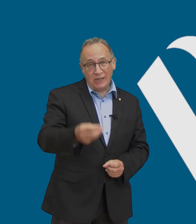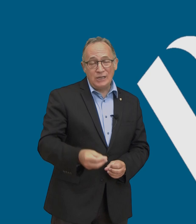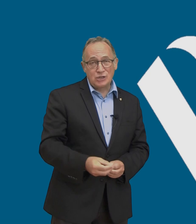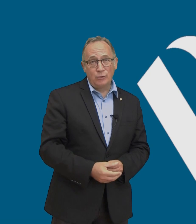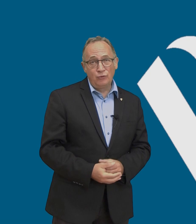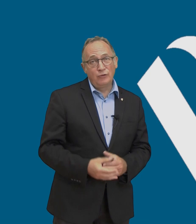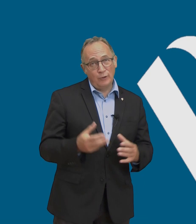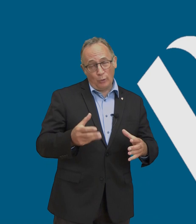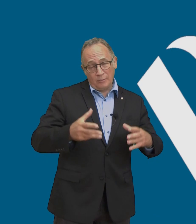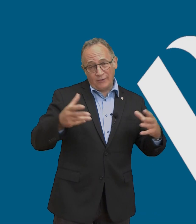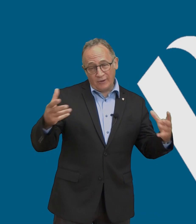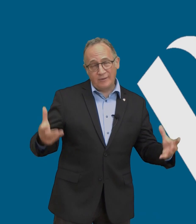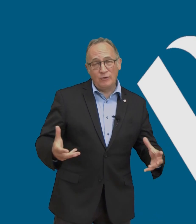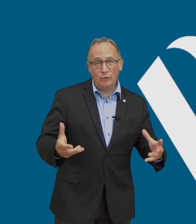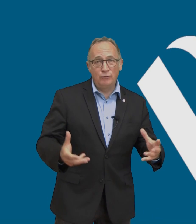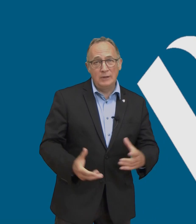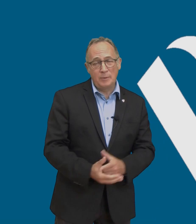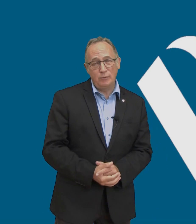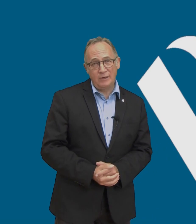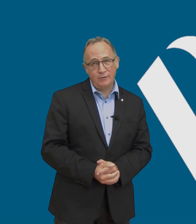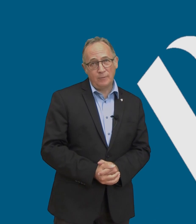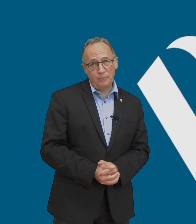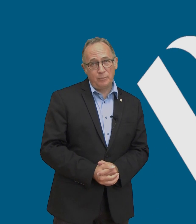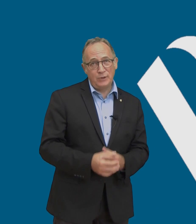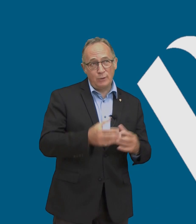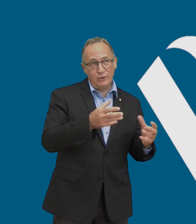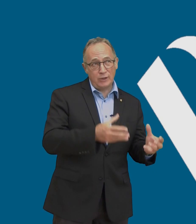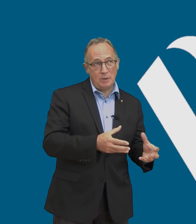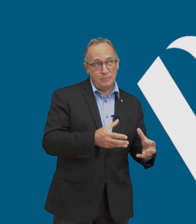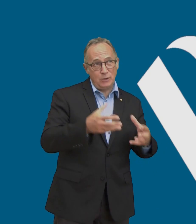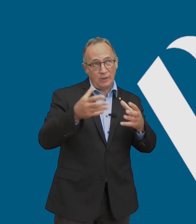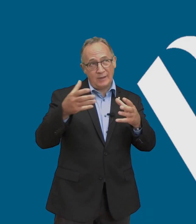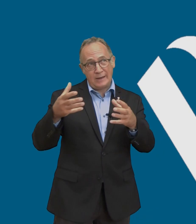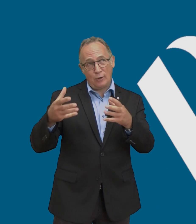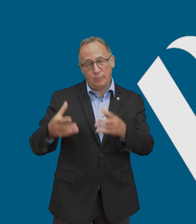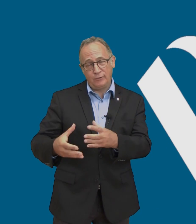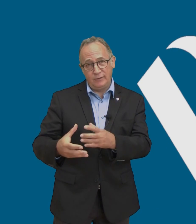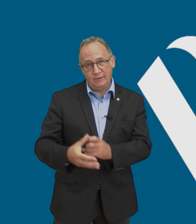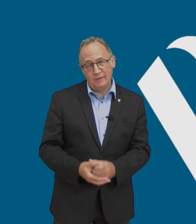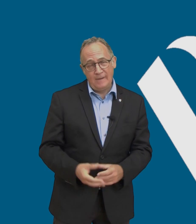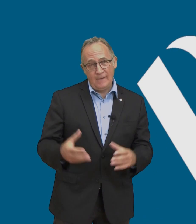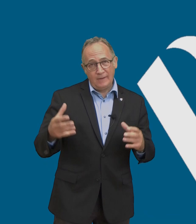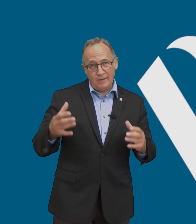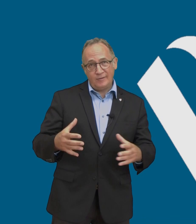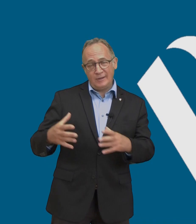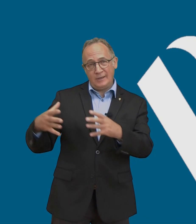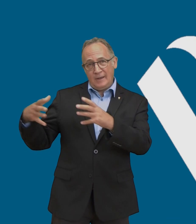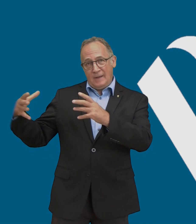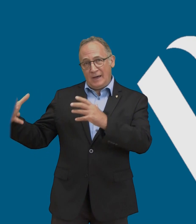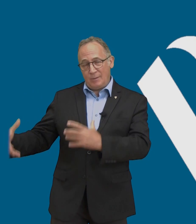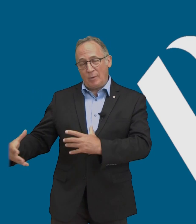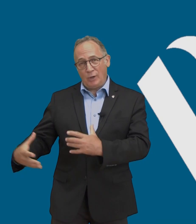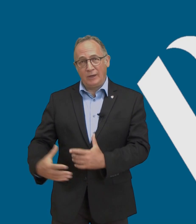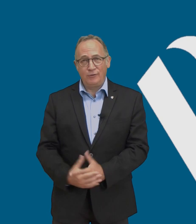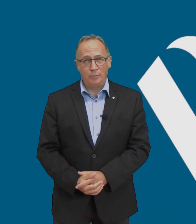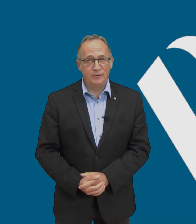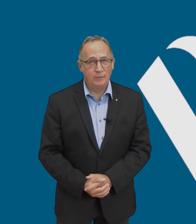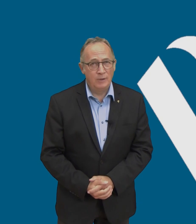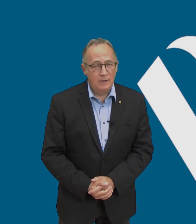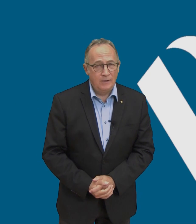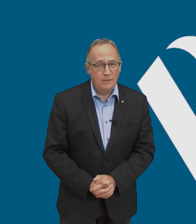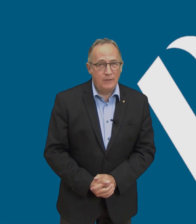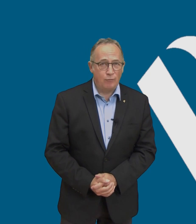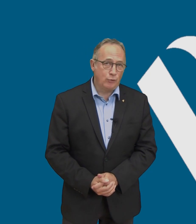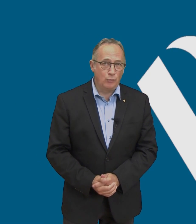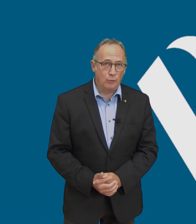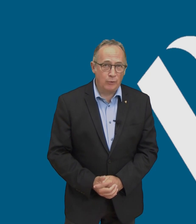essayaient de gérer les choses selon le mandat qu'ils avaient reçu de la population. Pas des gouvernements minoritaires opportunistes qui essayait, à la première occasion